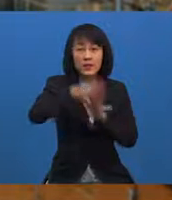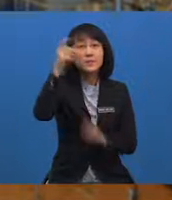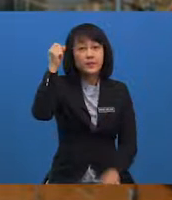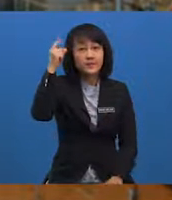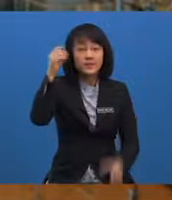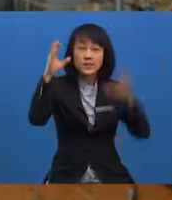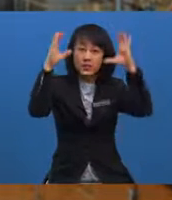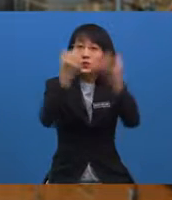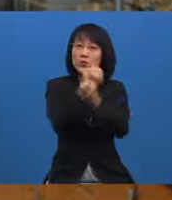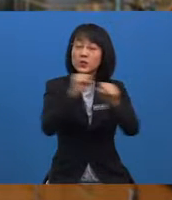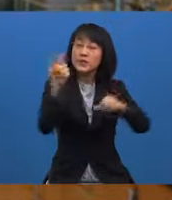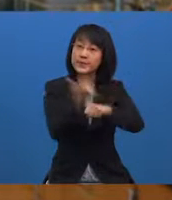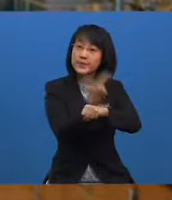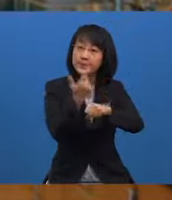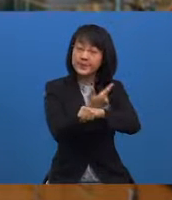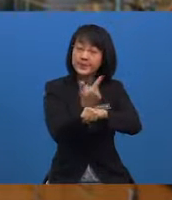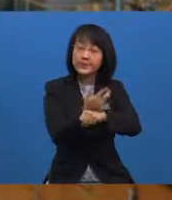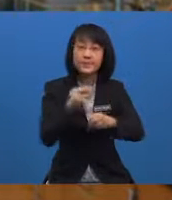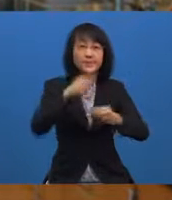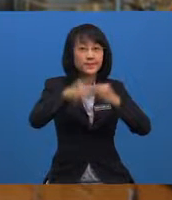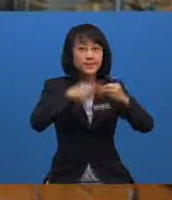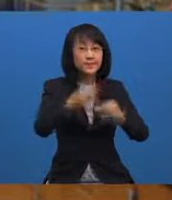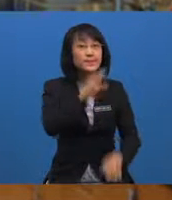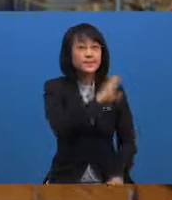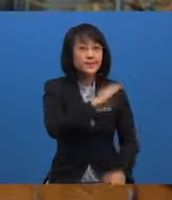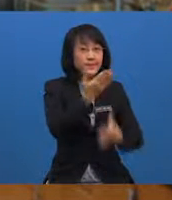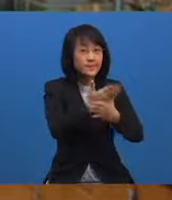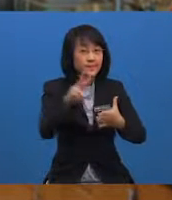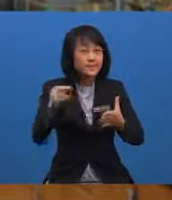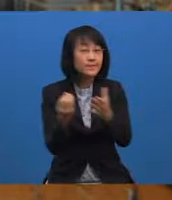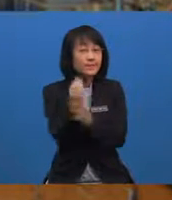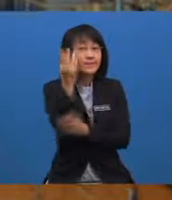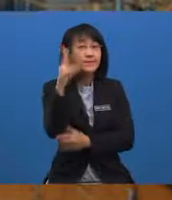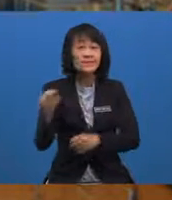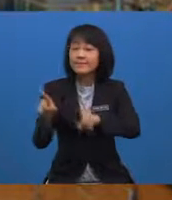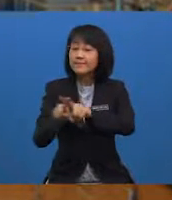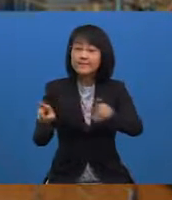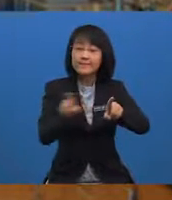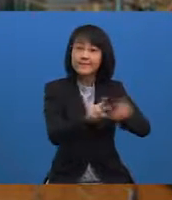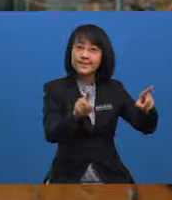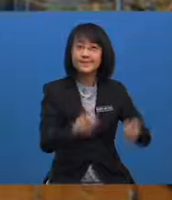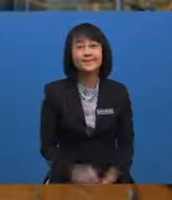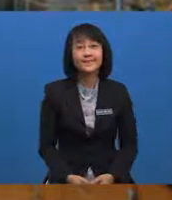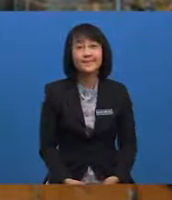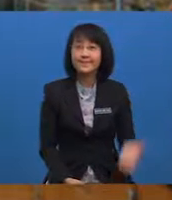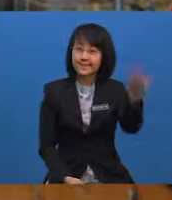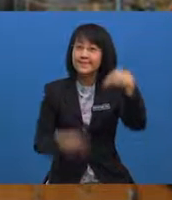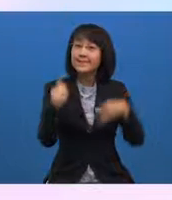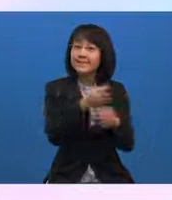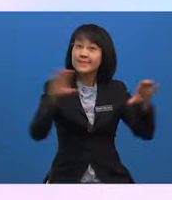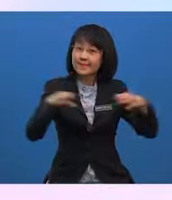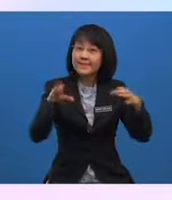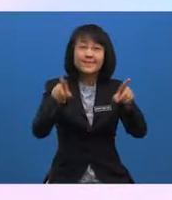latihan berkaitan ciri bahagian tumbuhan yang berbeza. Mari kita buat bersama-sama.